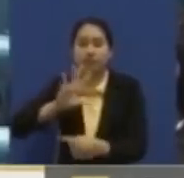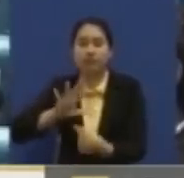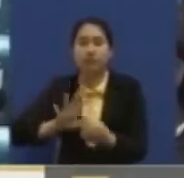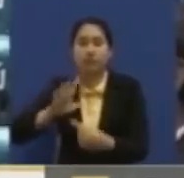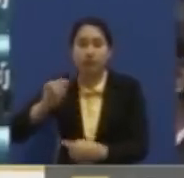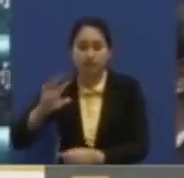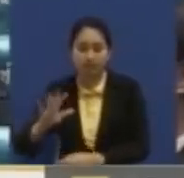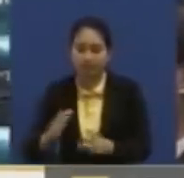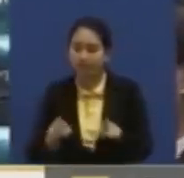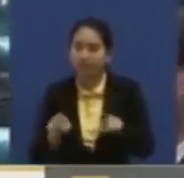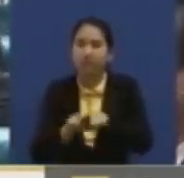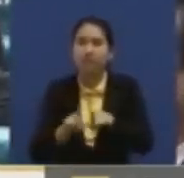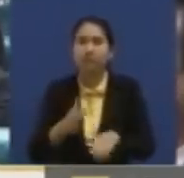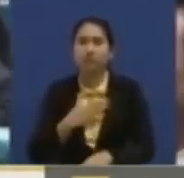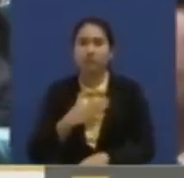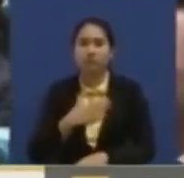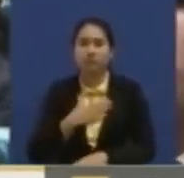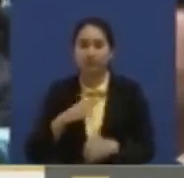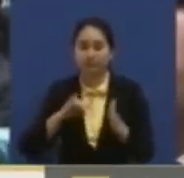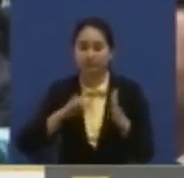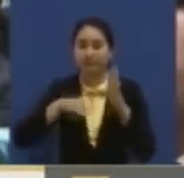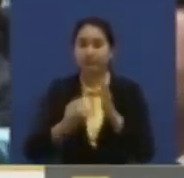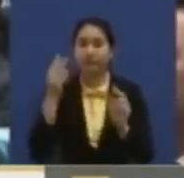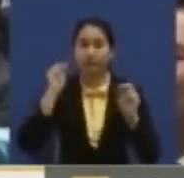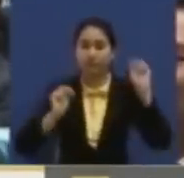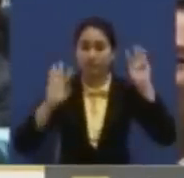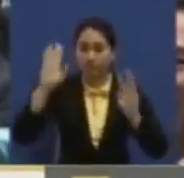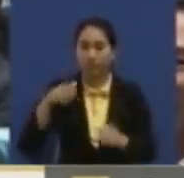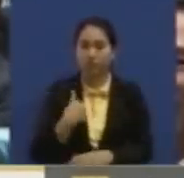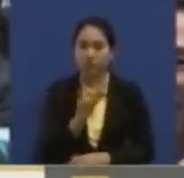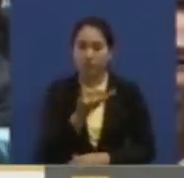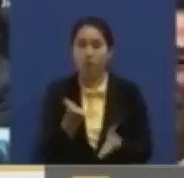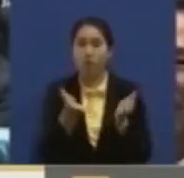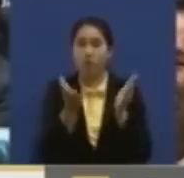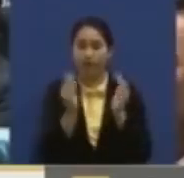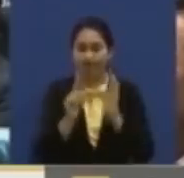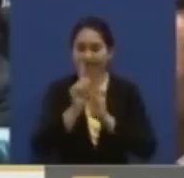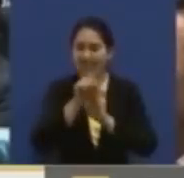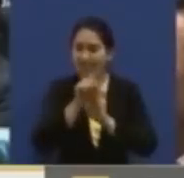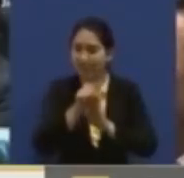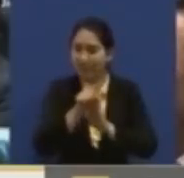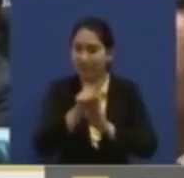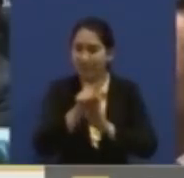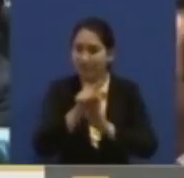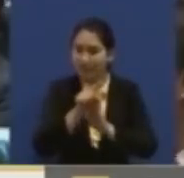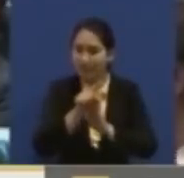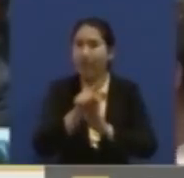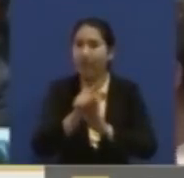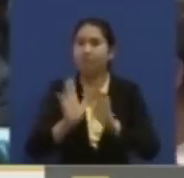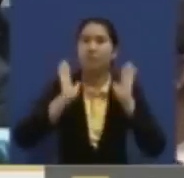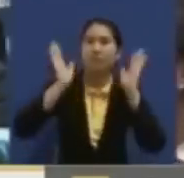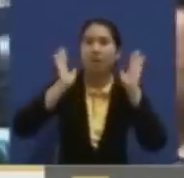คำประกอบนครสวรรค์ครับขออนุญาต1นาทีหาเสียงให้ท่านสุชาติตันเจริญ